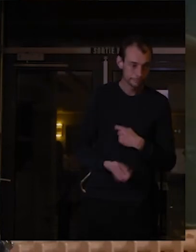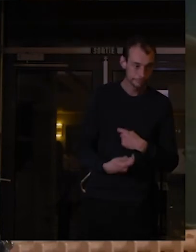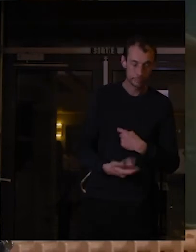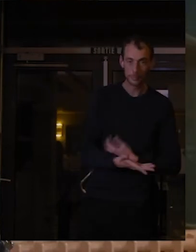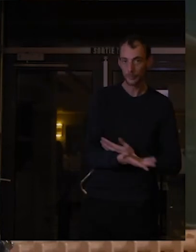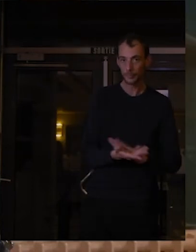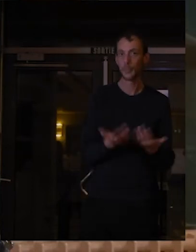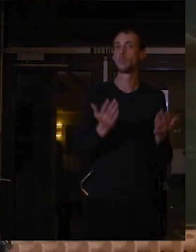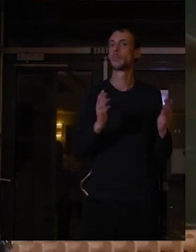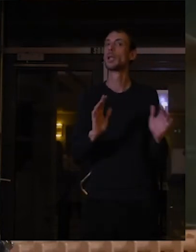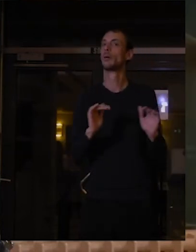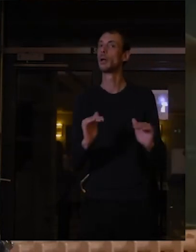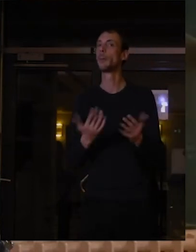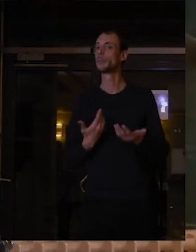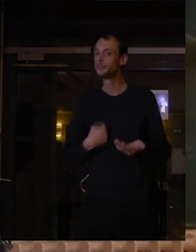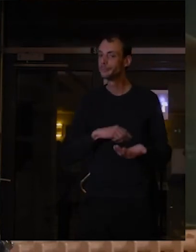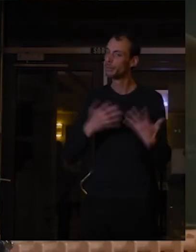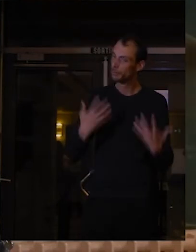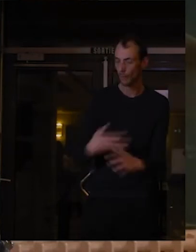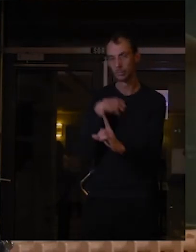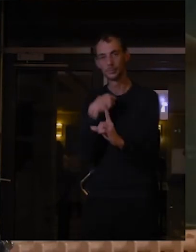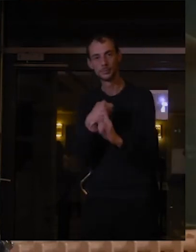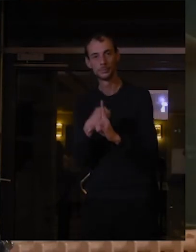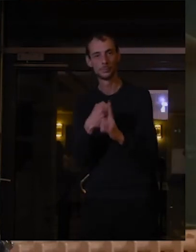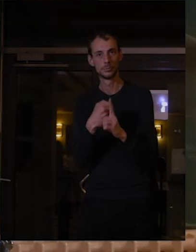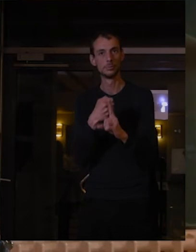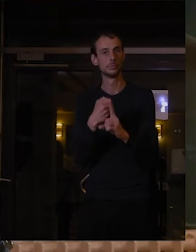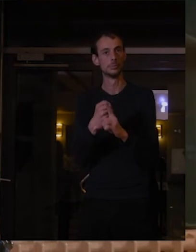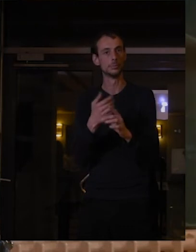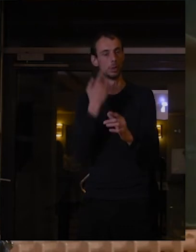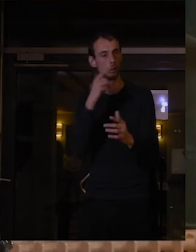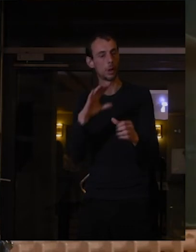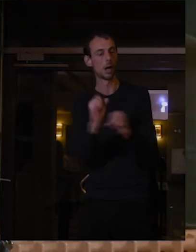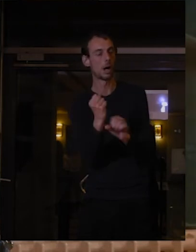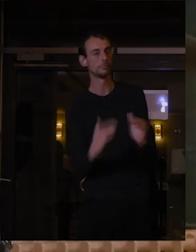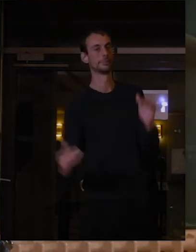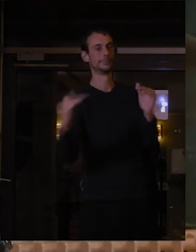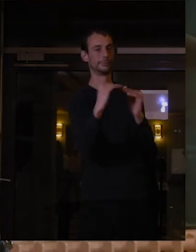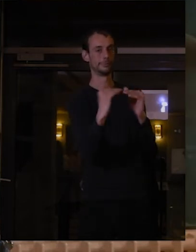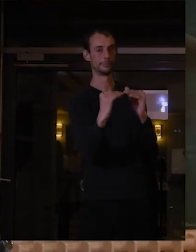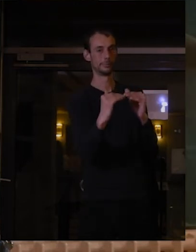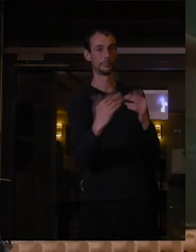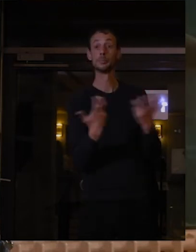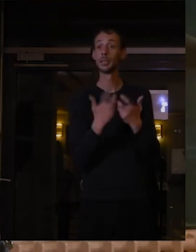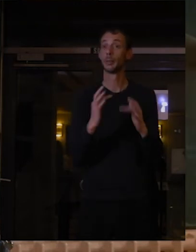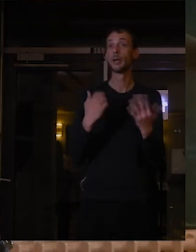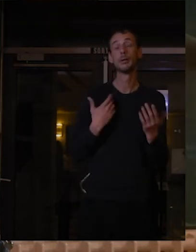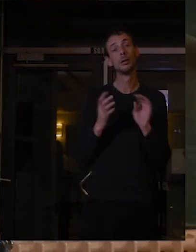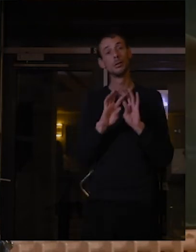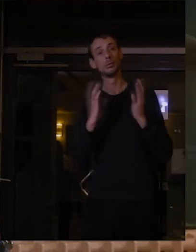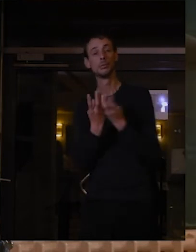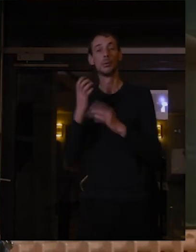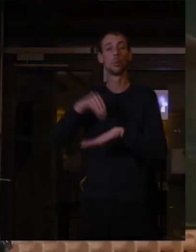y ait cette parité. Nous avons dans nos instances représentatives, nous avons une parité.